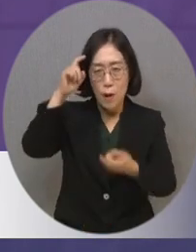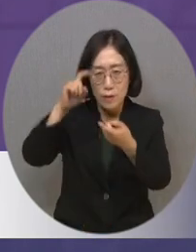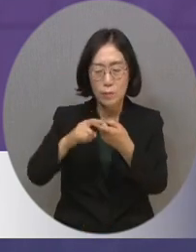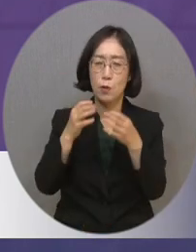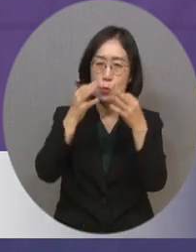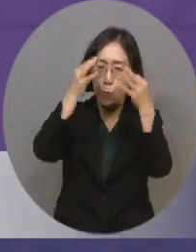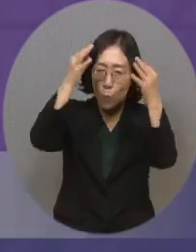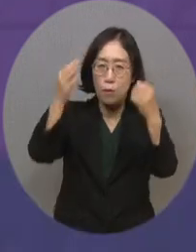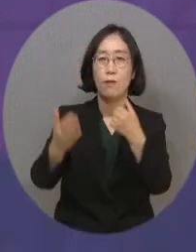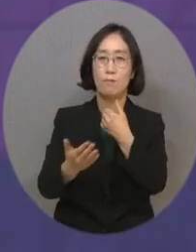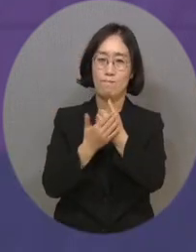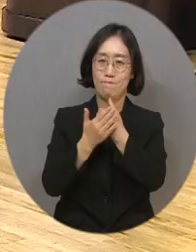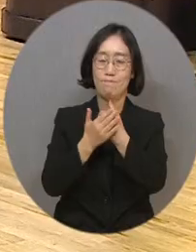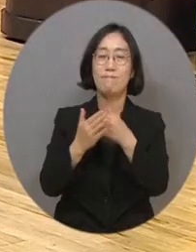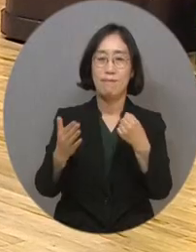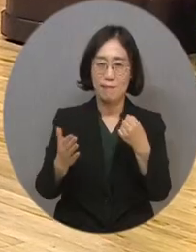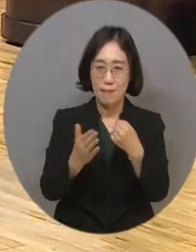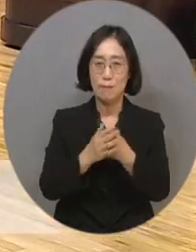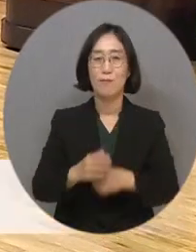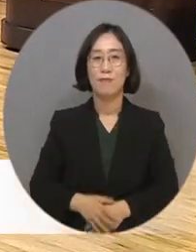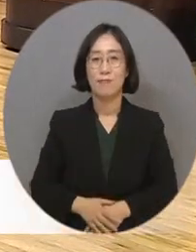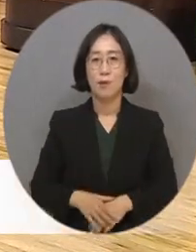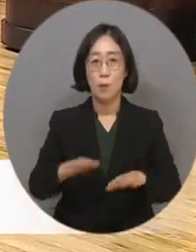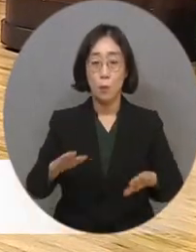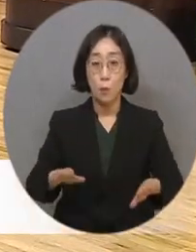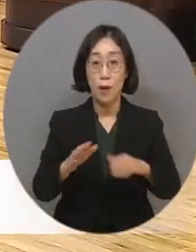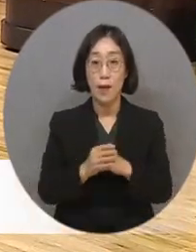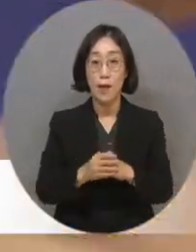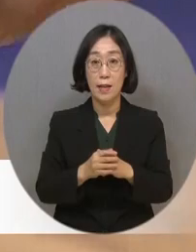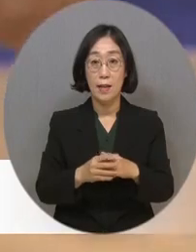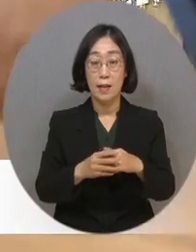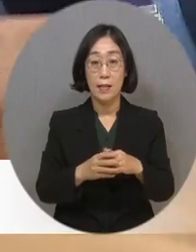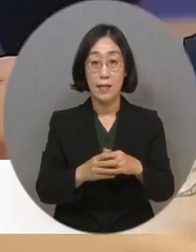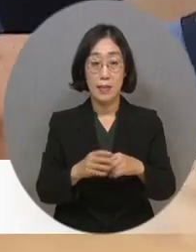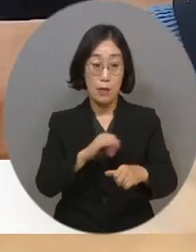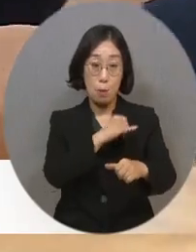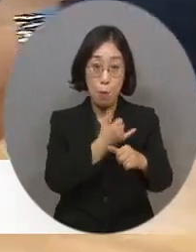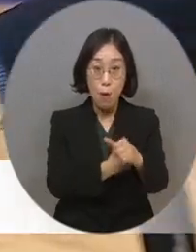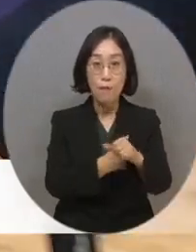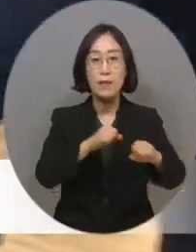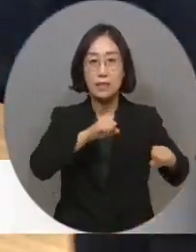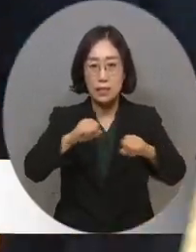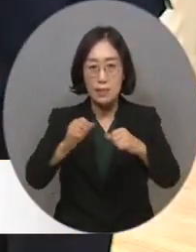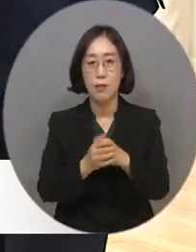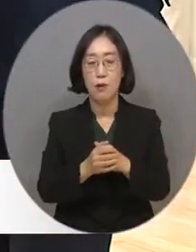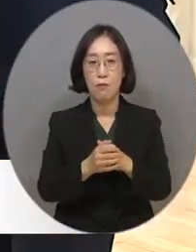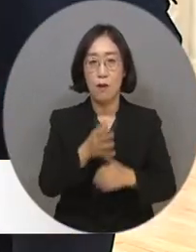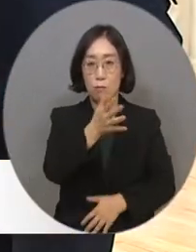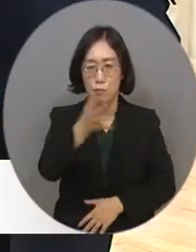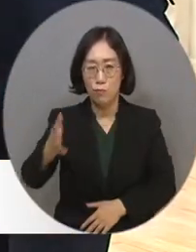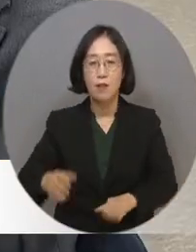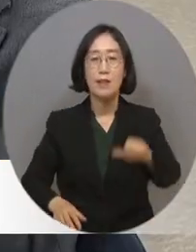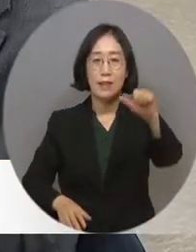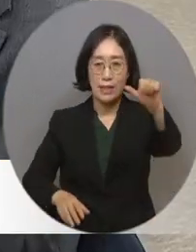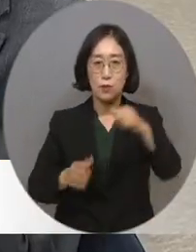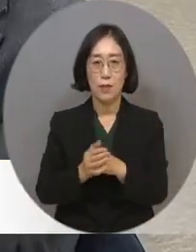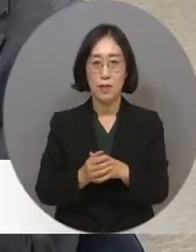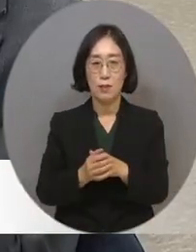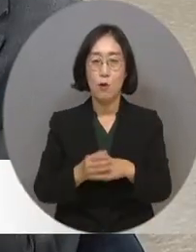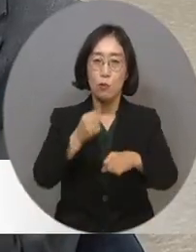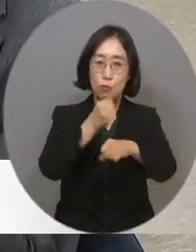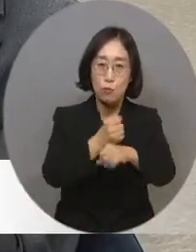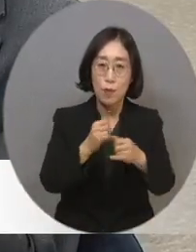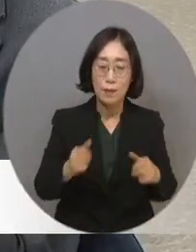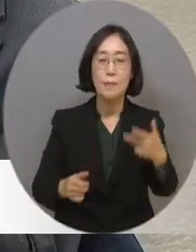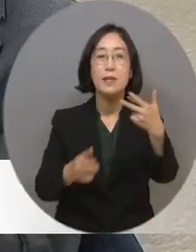노력 덕분입니다. 올해는 인권실천과 국회의정 등 5개 부문에서 장애인 인권 증진에